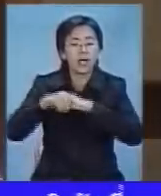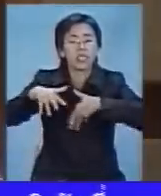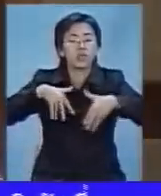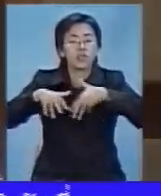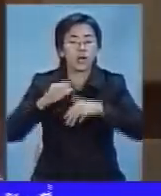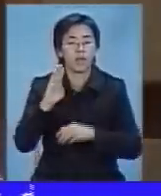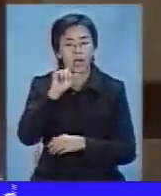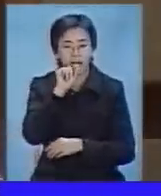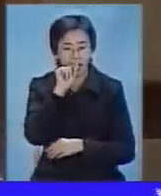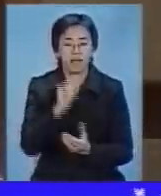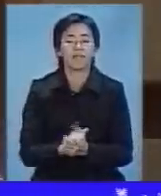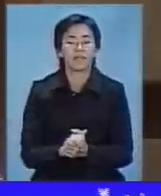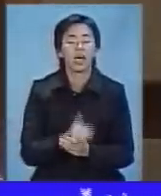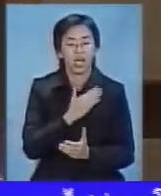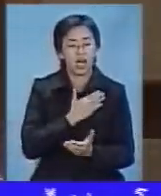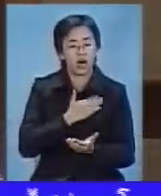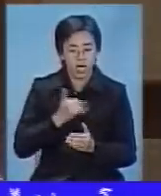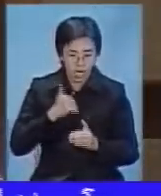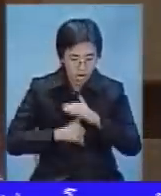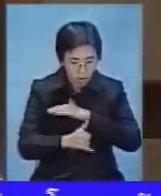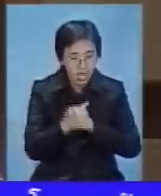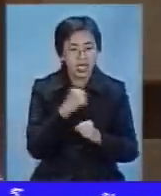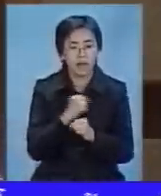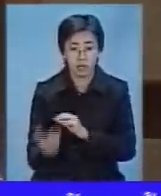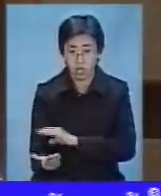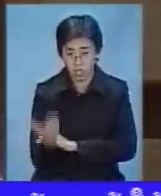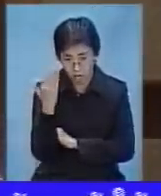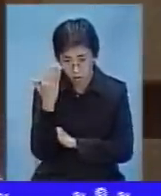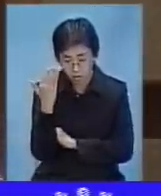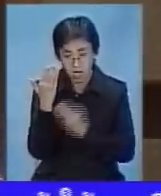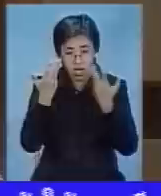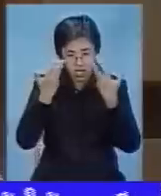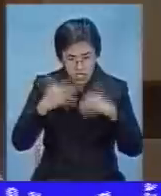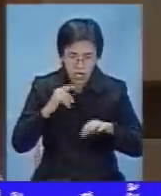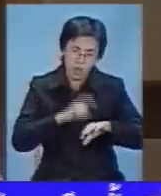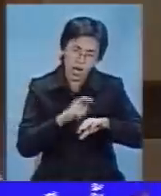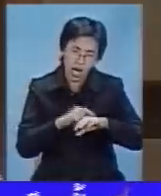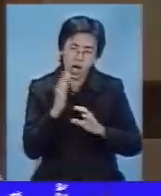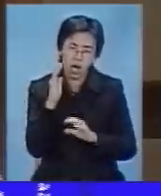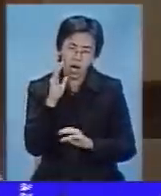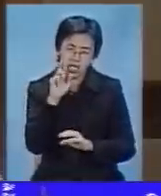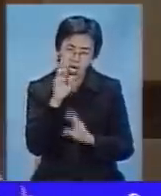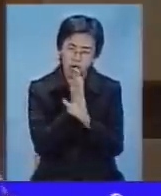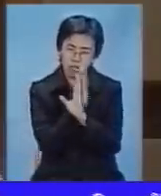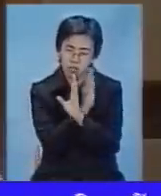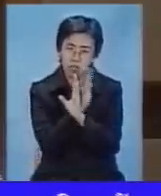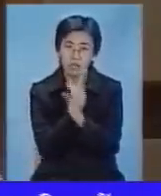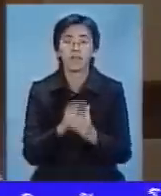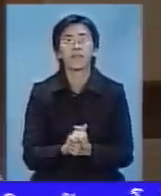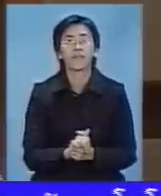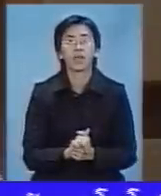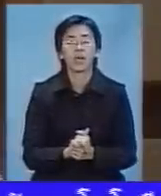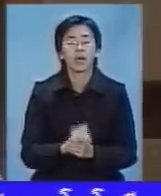ชนบ่อนไก่ก็เข้าไปตรงนั้นครับซึ่งเป็นการปฏิบัติการในช่วงเช้าแล้วก็เสร็จสิ้นประมาณก่อนเที่ยงมีการสู